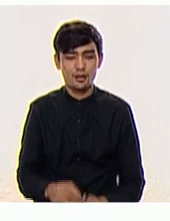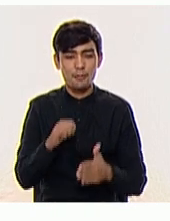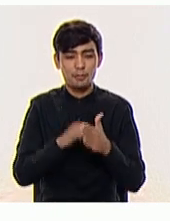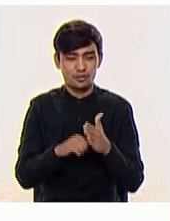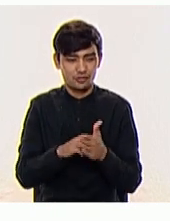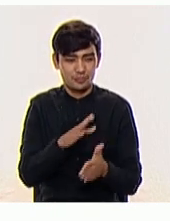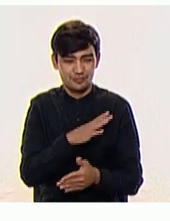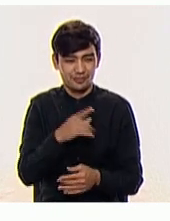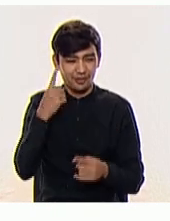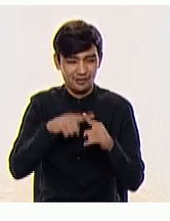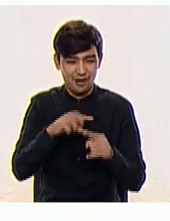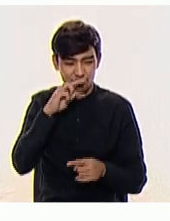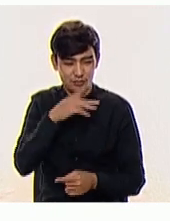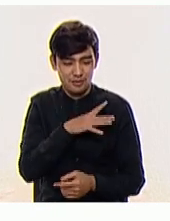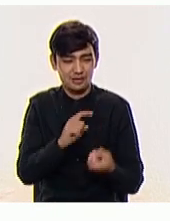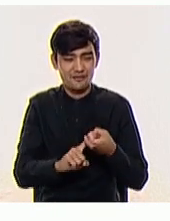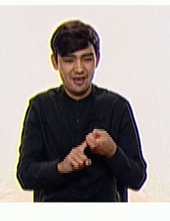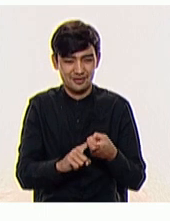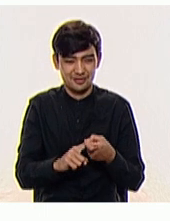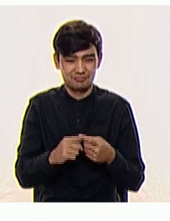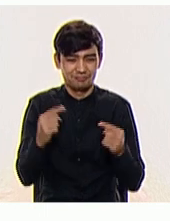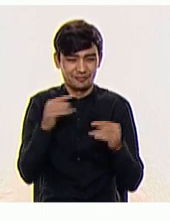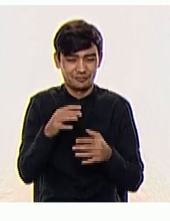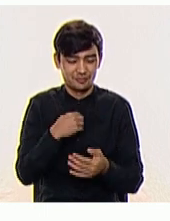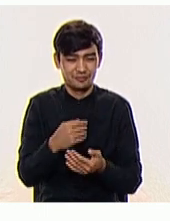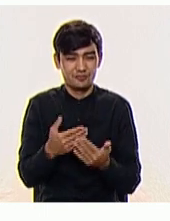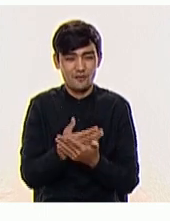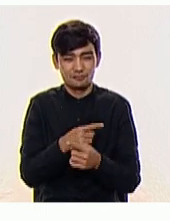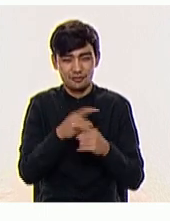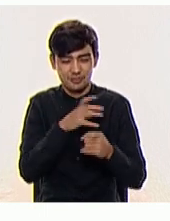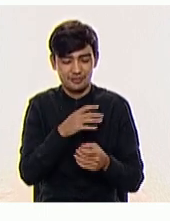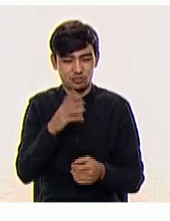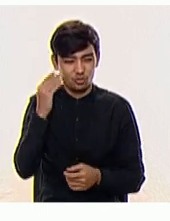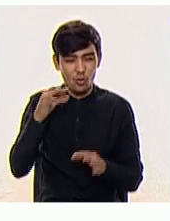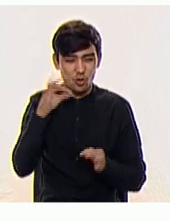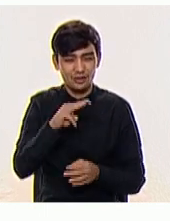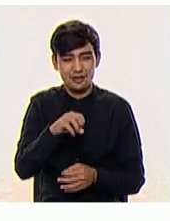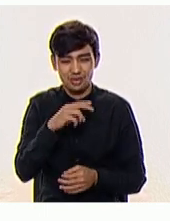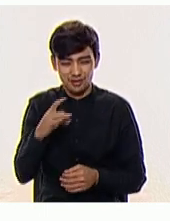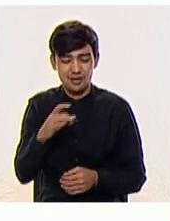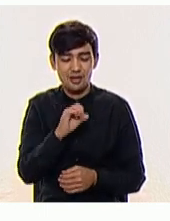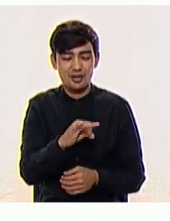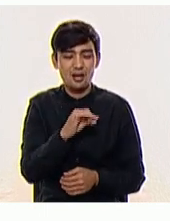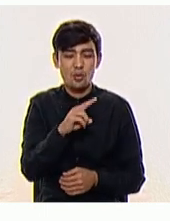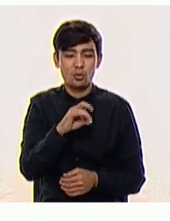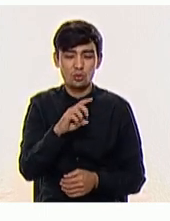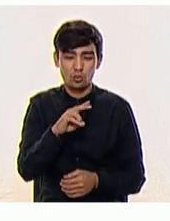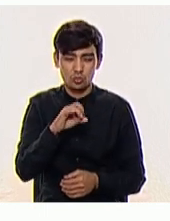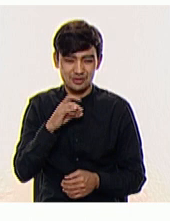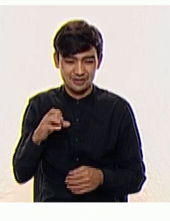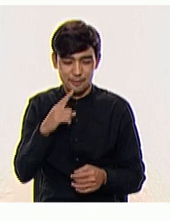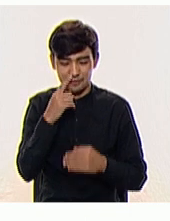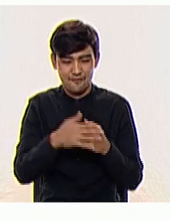Причиной стали технические ошибки, связанные с некорректным выставлением даты предстоящего тендера и конкурса. Необходимо